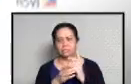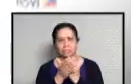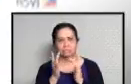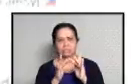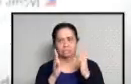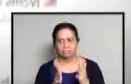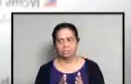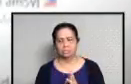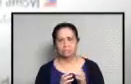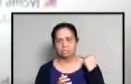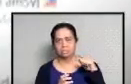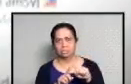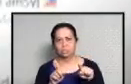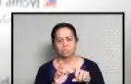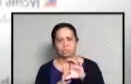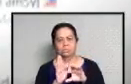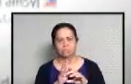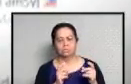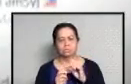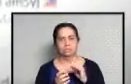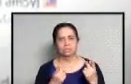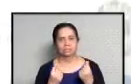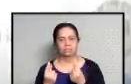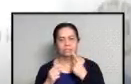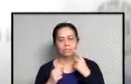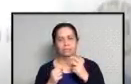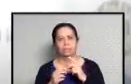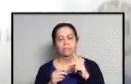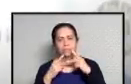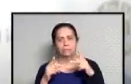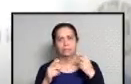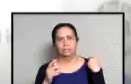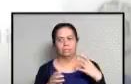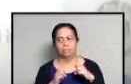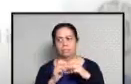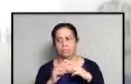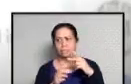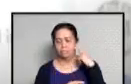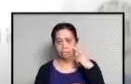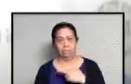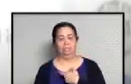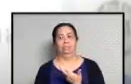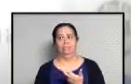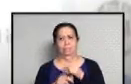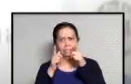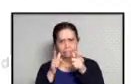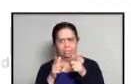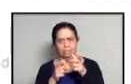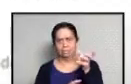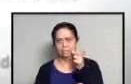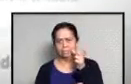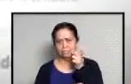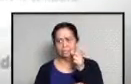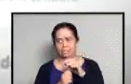ilang netizen. Labag din daw ito sa Code of Conduct for Public Officials. Aba, pati si Senator Ping Lacson na pareak ha, mukhang pakapal